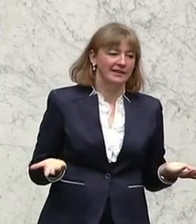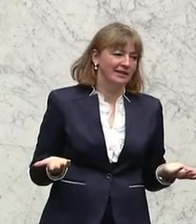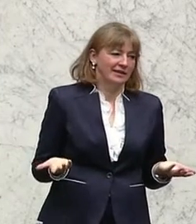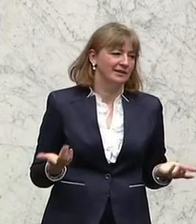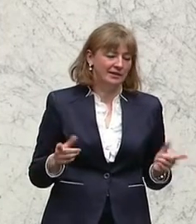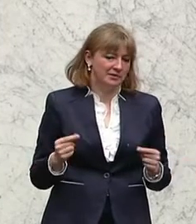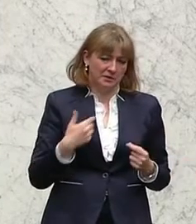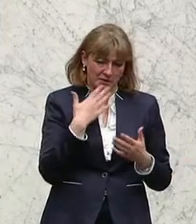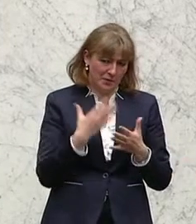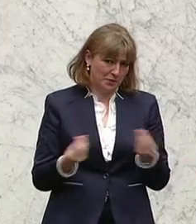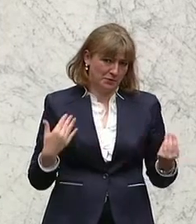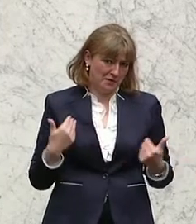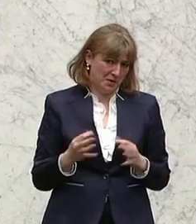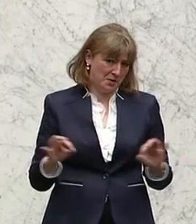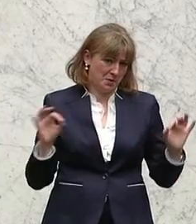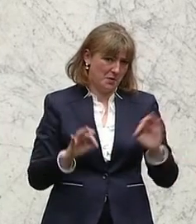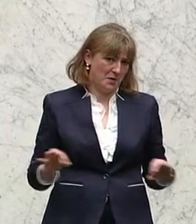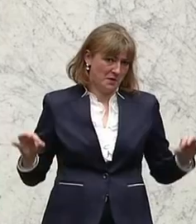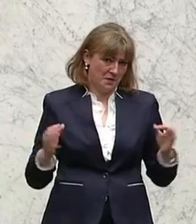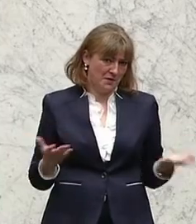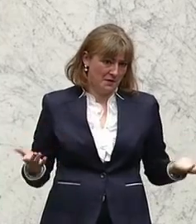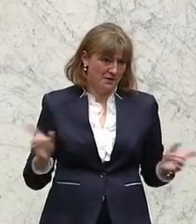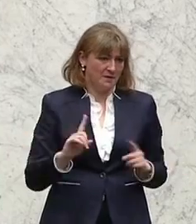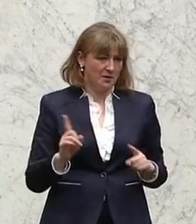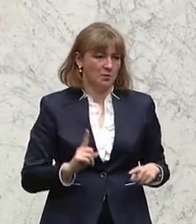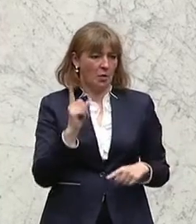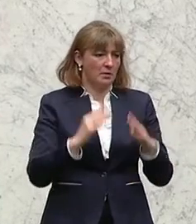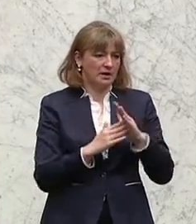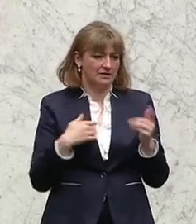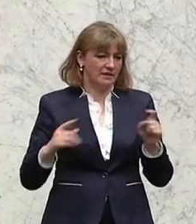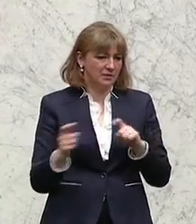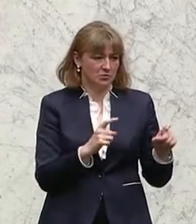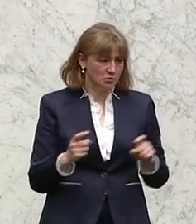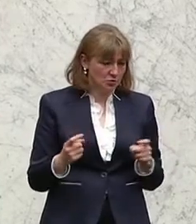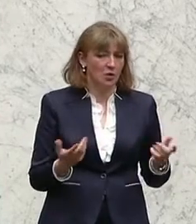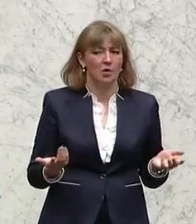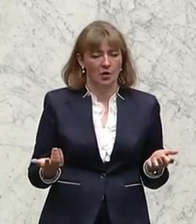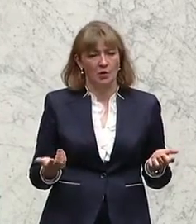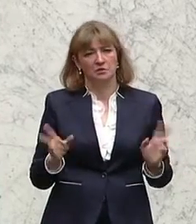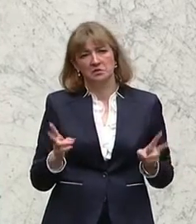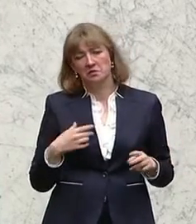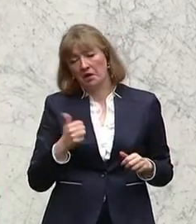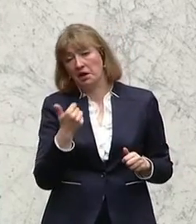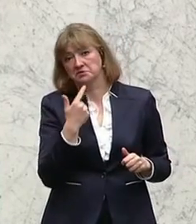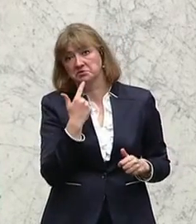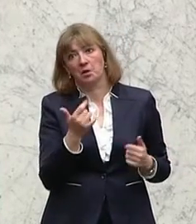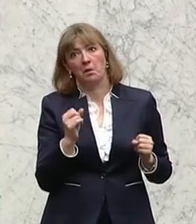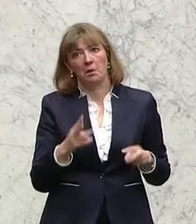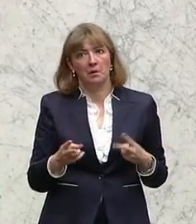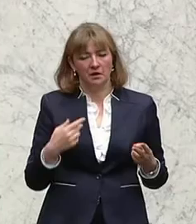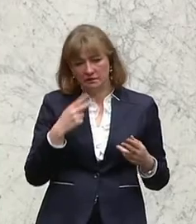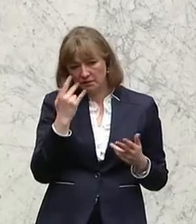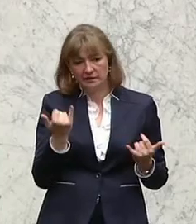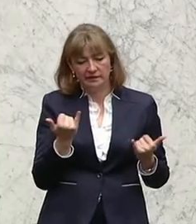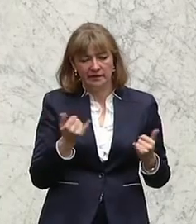hat nicht zu einer Lösung geführt. Wir haben dann die Diskussion zur Obergrenze mal gehabt, wo es als erster hieß, wir schauen uns das, wir lassen das rechtlich